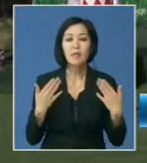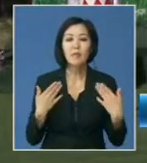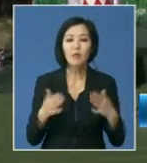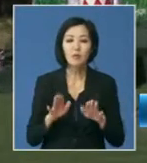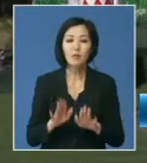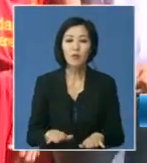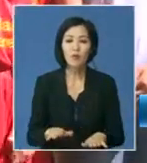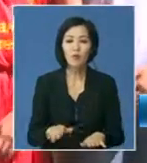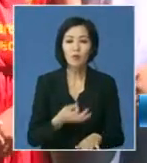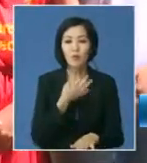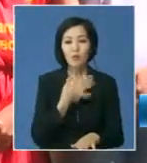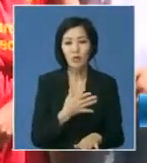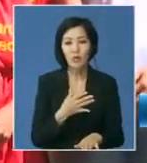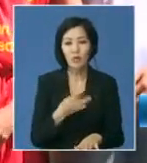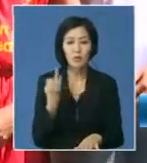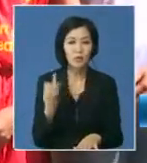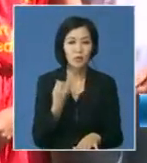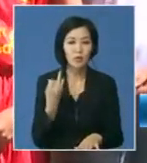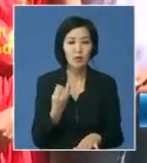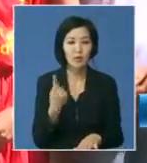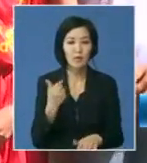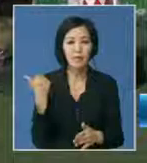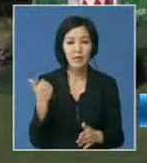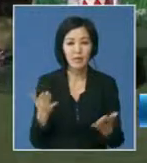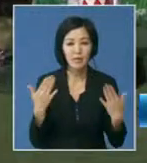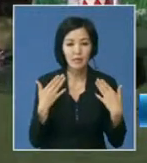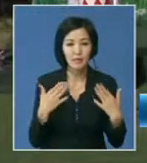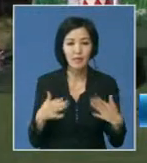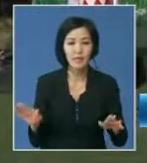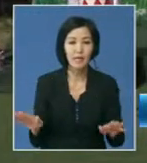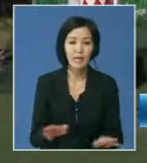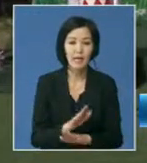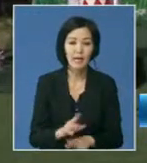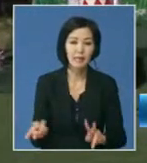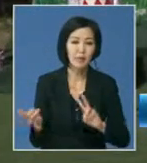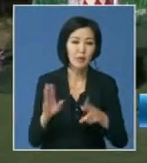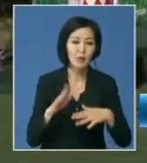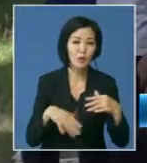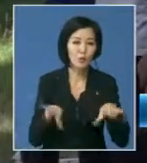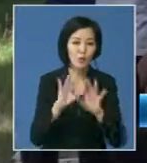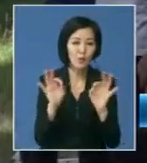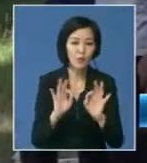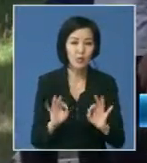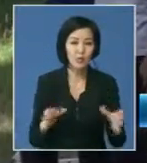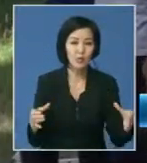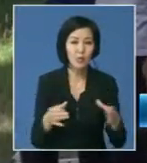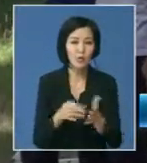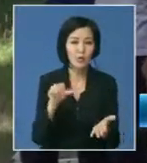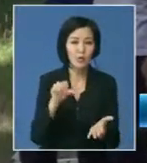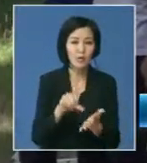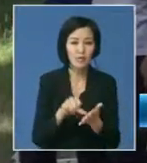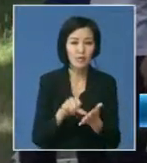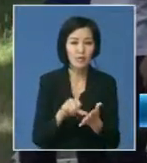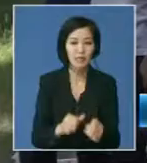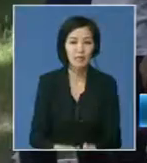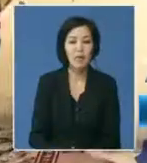сүйікті орнына айналған. Мұнда келушілер бір апта демалады. Ән, би, қолөнер сынды қалаған үйірмеге қатысып, сүйікті ісімен айналыса